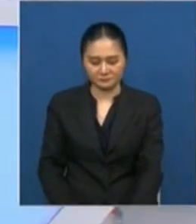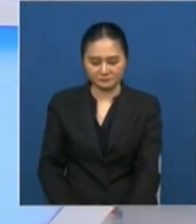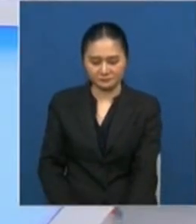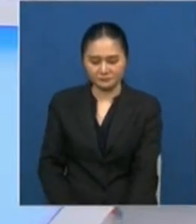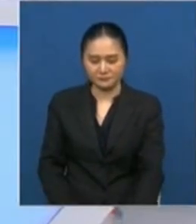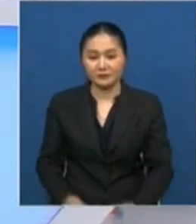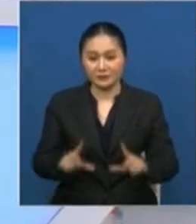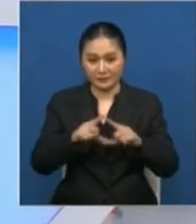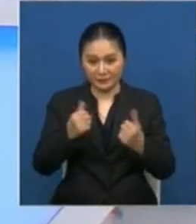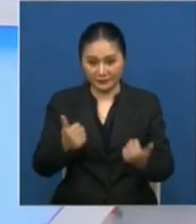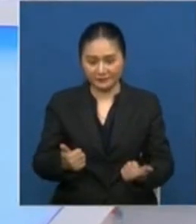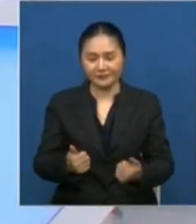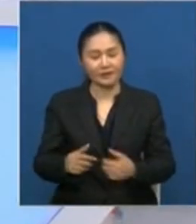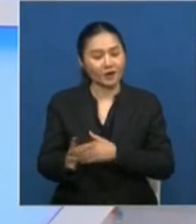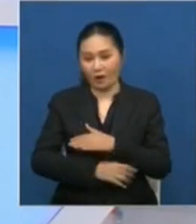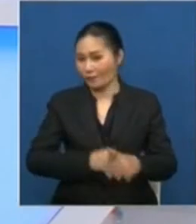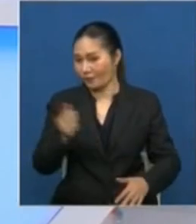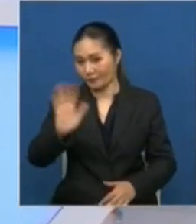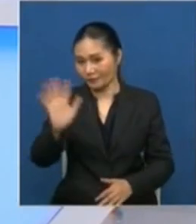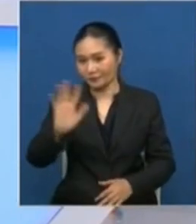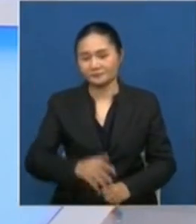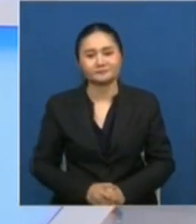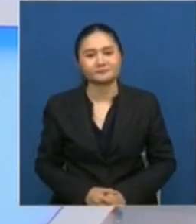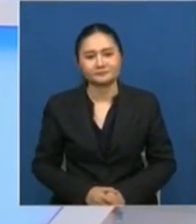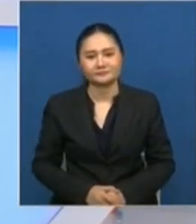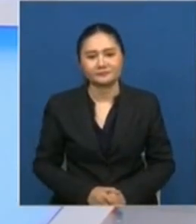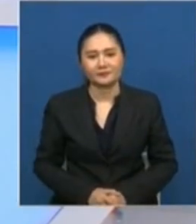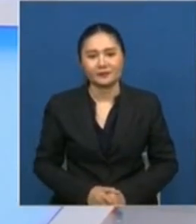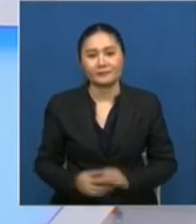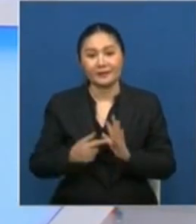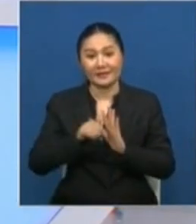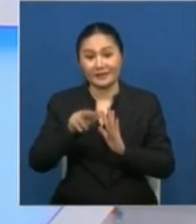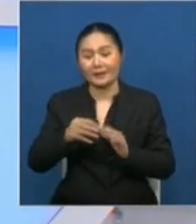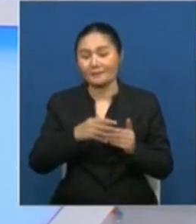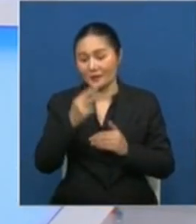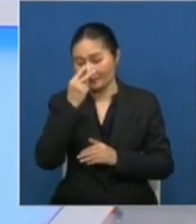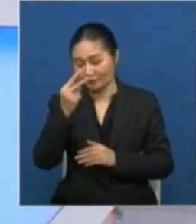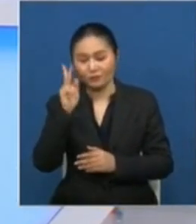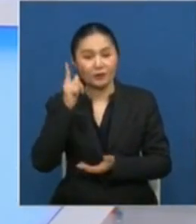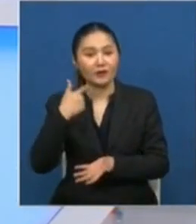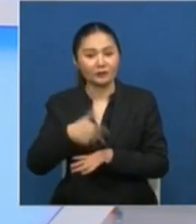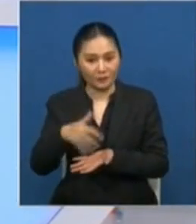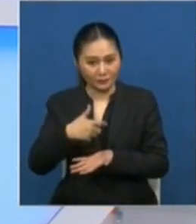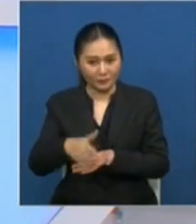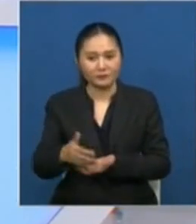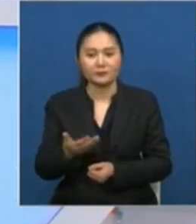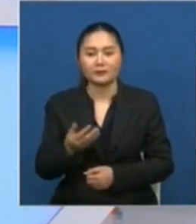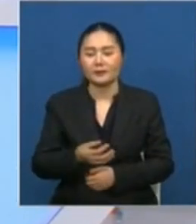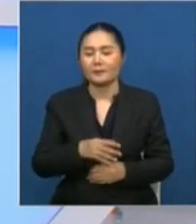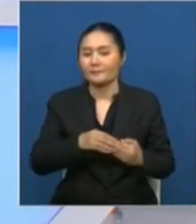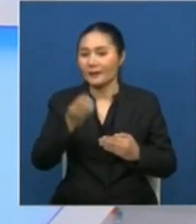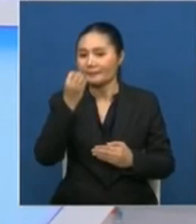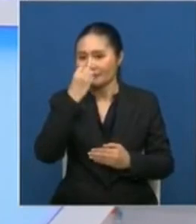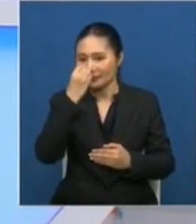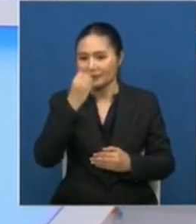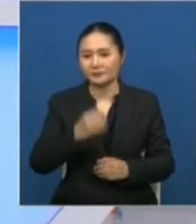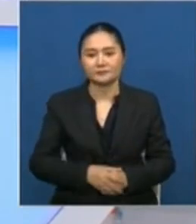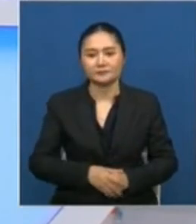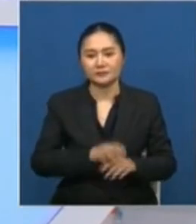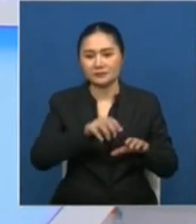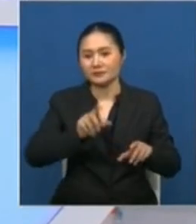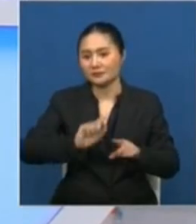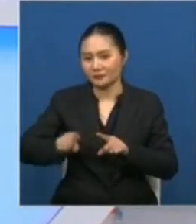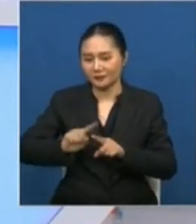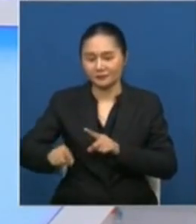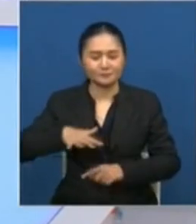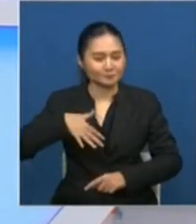รื่องนี้ไม่ต้องไปขโมยที่ไหนไปกับน้องแย้มมาตรปรียาข่าวเล่าเรื่องนอกเรื่องข่าวพาไปกินแต่ละที่เนี่ยนะโอ้โห